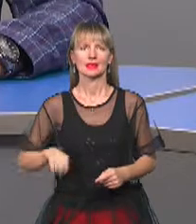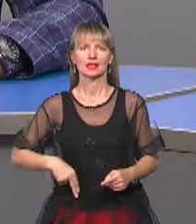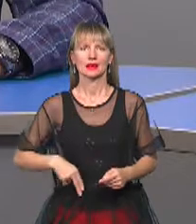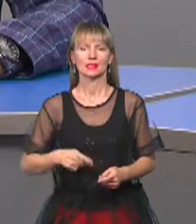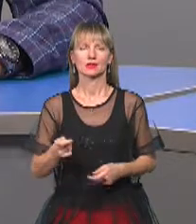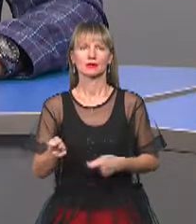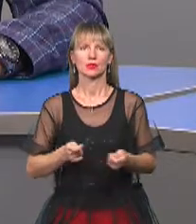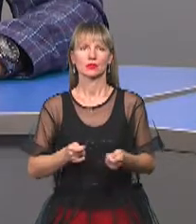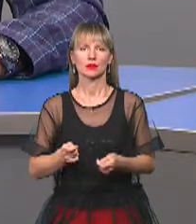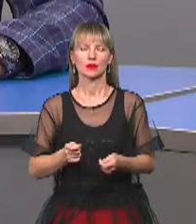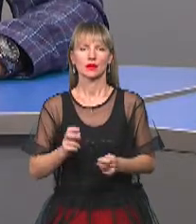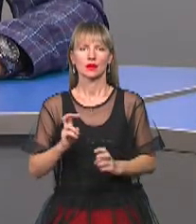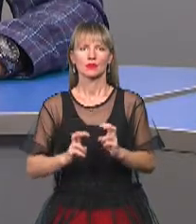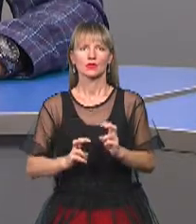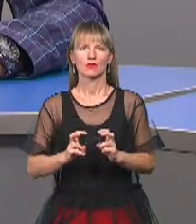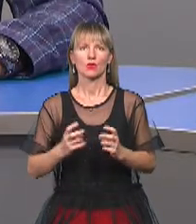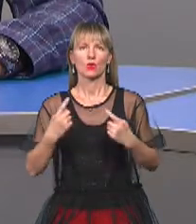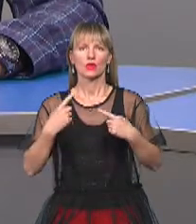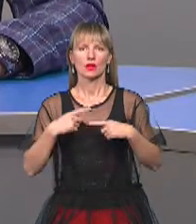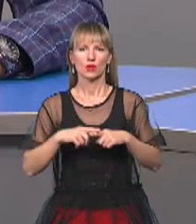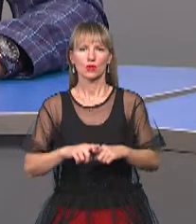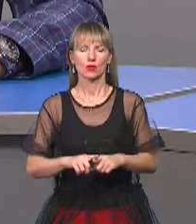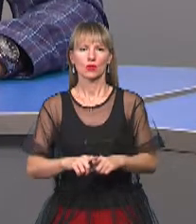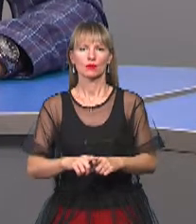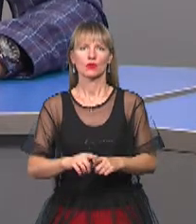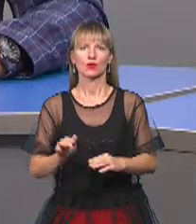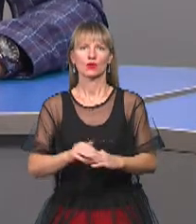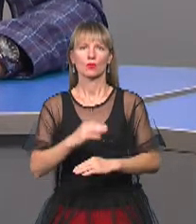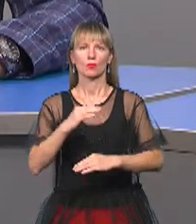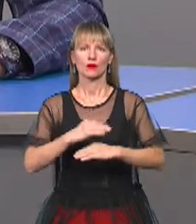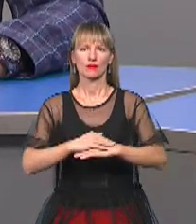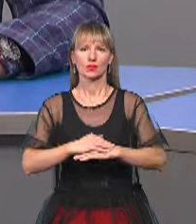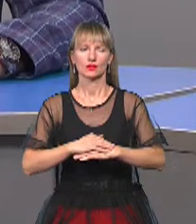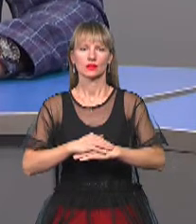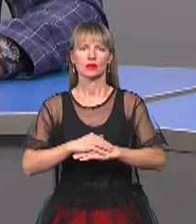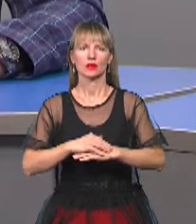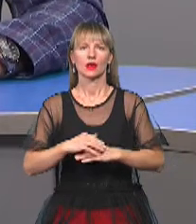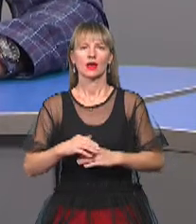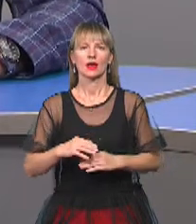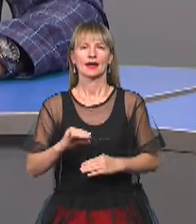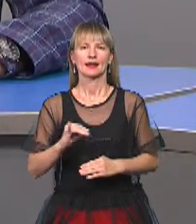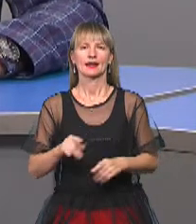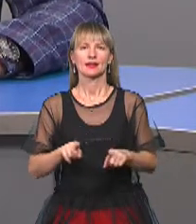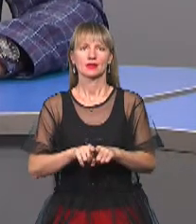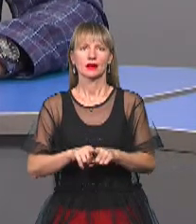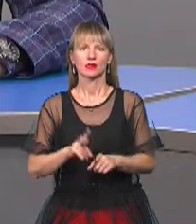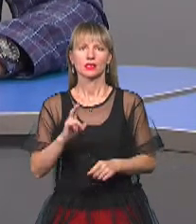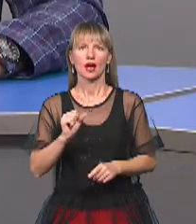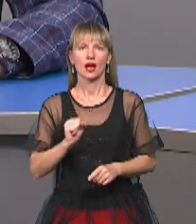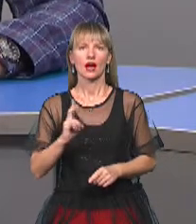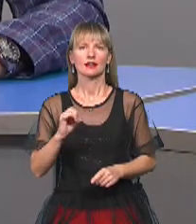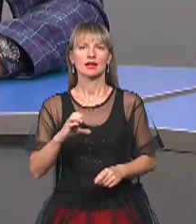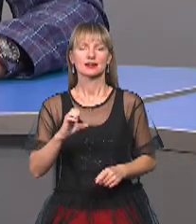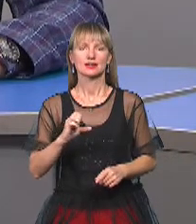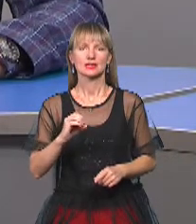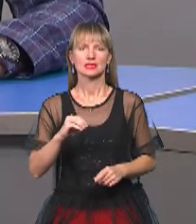Центру управління інформаційними технологіями. Добрий вечір, пане Юрію. Вечір добрий. А також Анастасію Набуку, начальницю